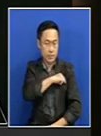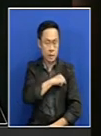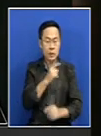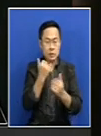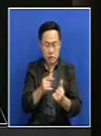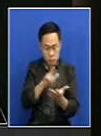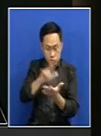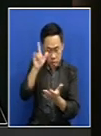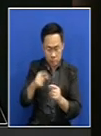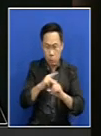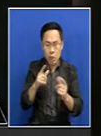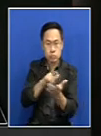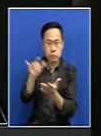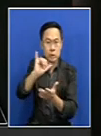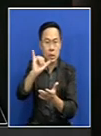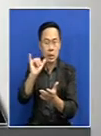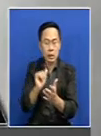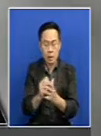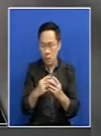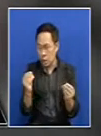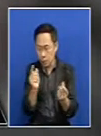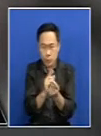แต่กลับหายสาบสูญไป